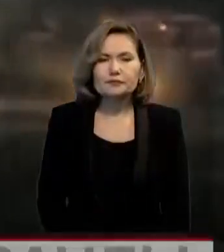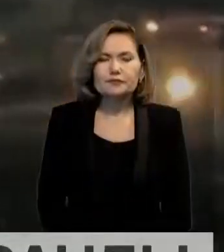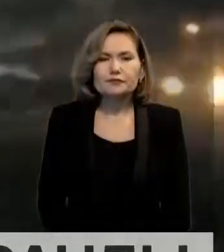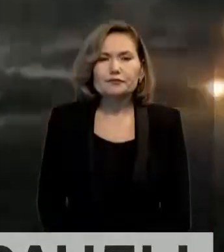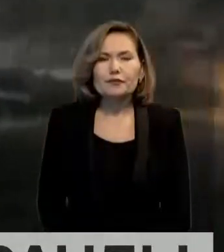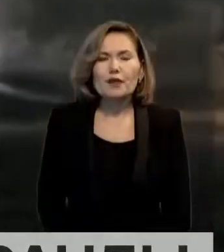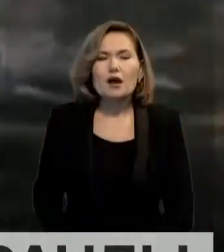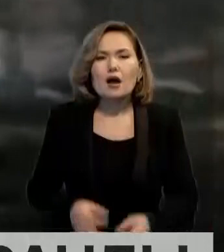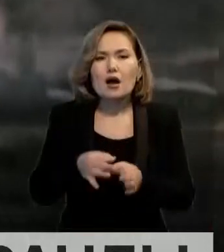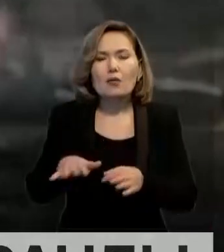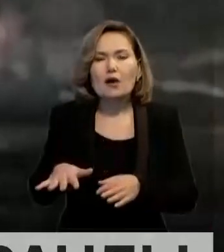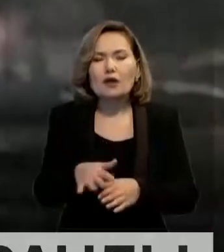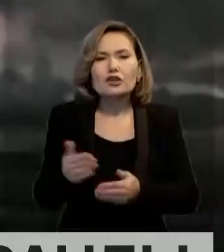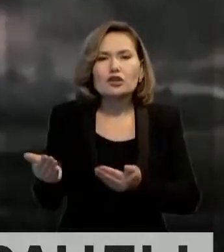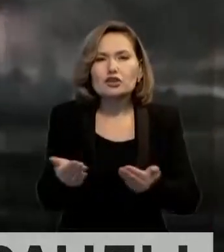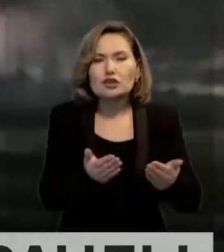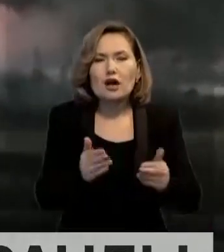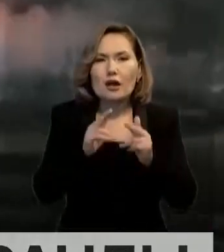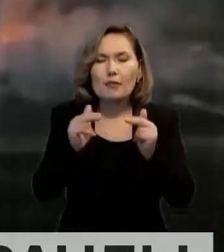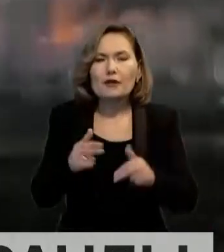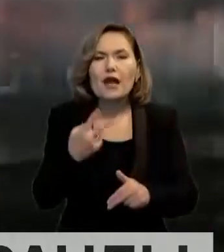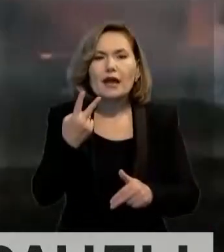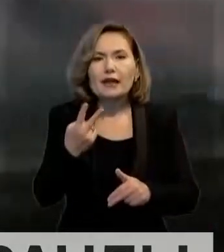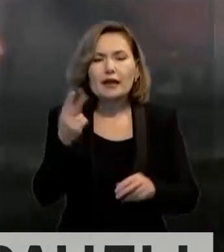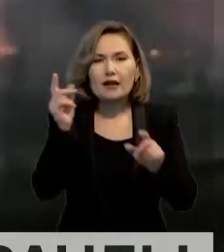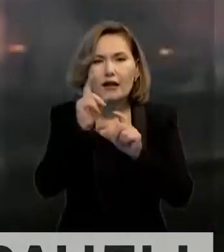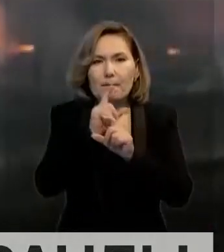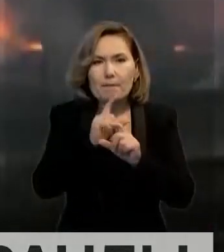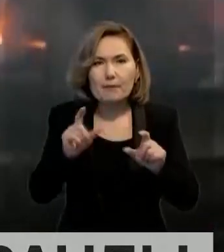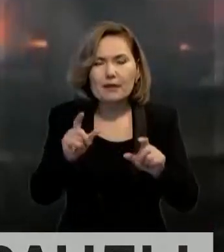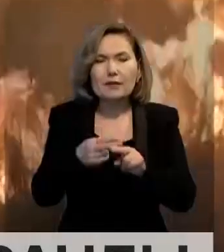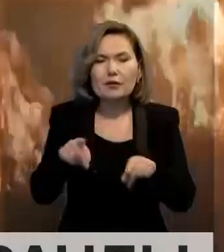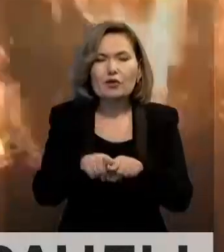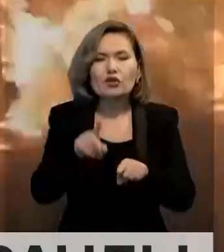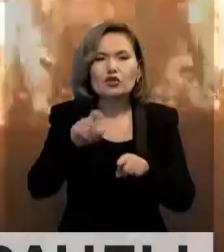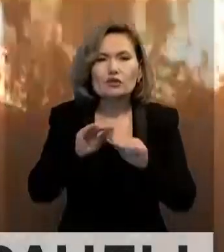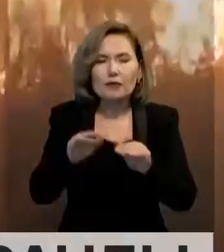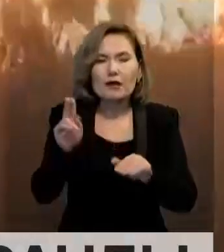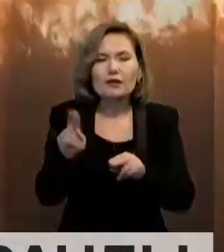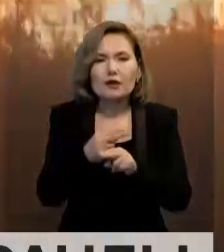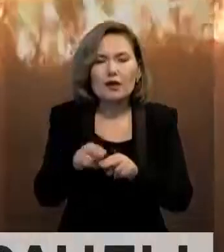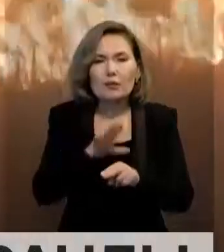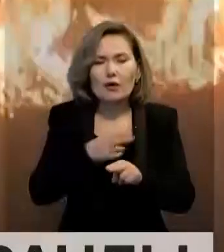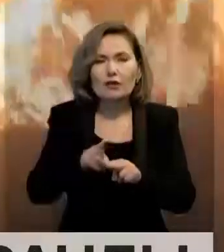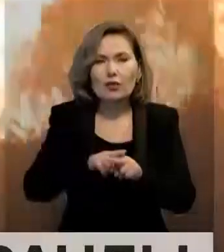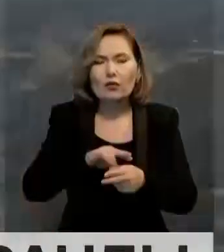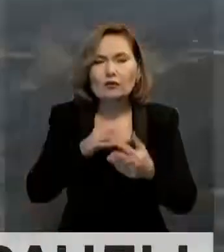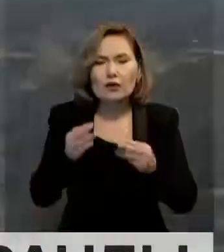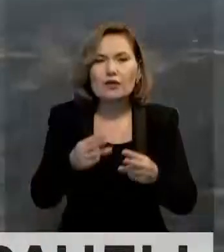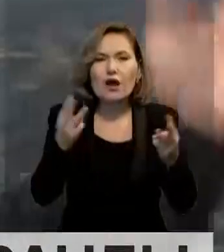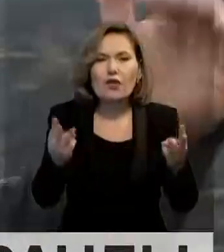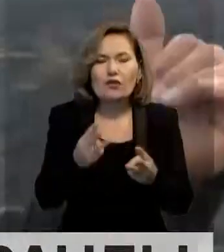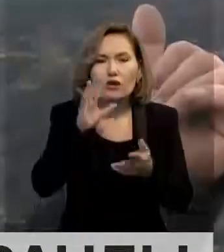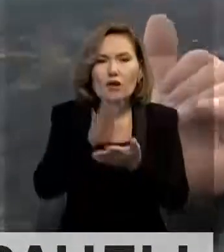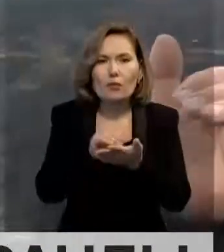Согра ықшамаудандағы шаңғы базасы мұнда екі бірдей спорт мектебінен 100-ден астам бала тәрбиеленеді. Алайда биылғы маусым басталмай жатып аяқталды деуге болады.